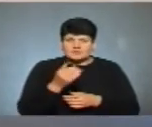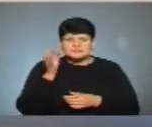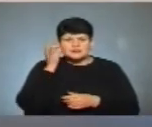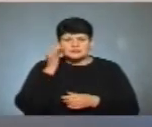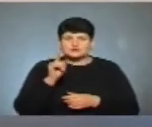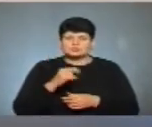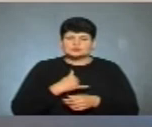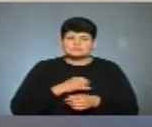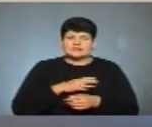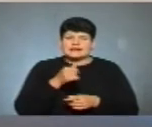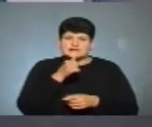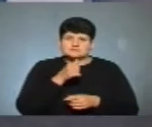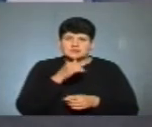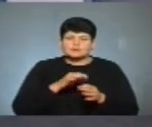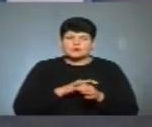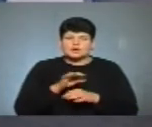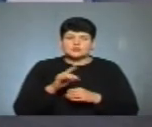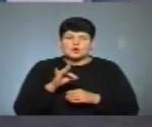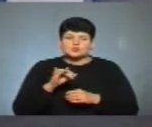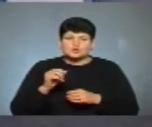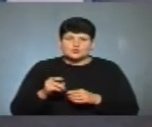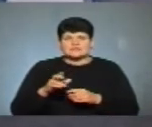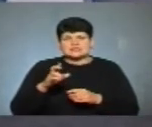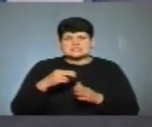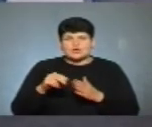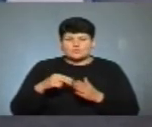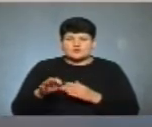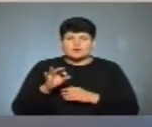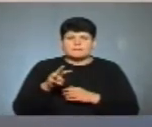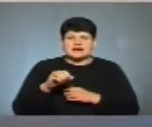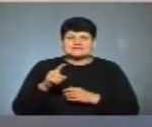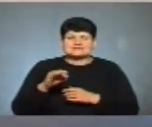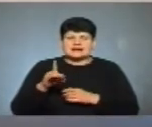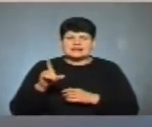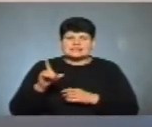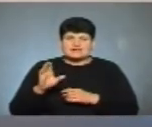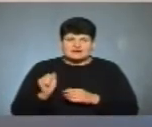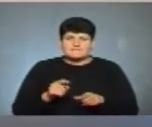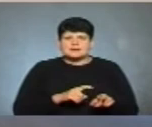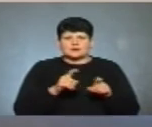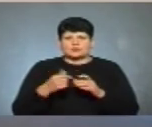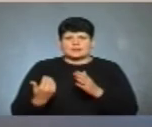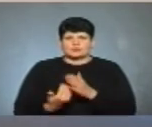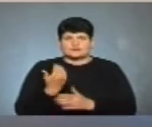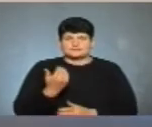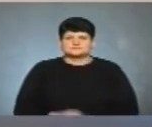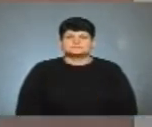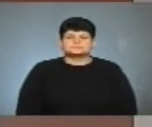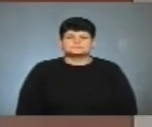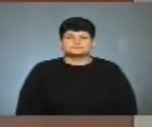що це була експертка проєкту «Розкороновані закупівлі» Ольга Мазаєва. Ми ж переходимо до новин.